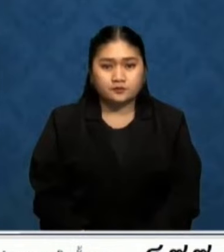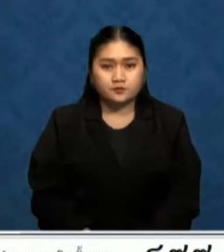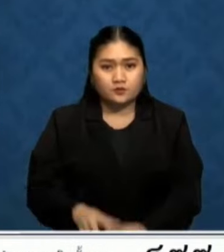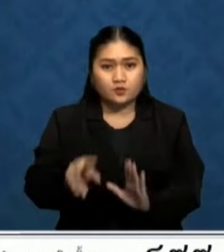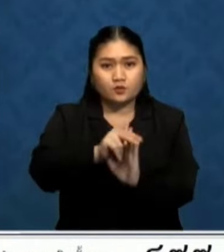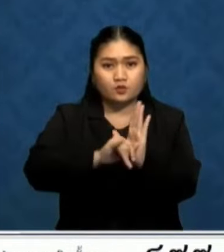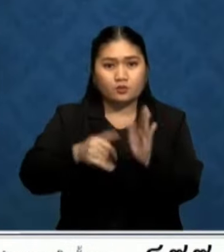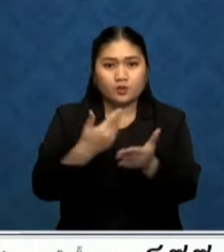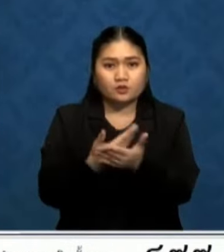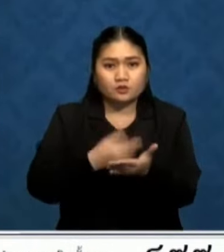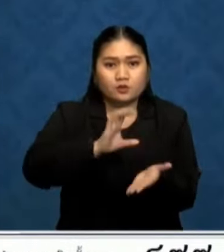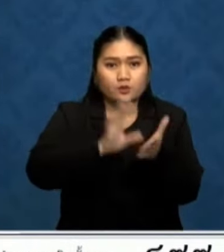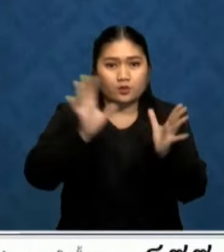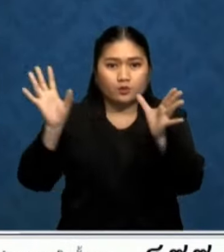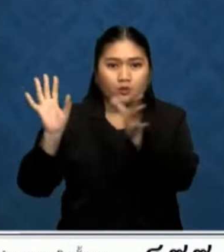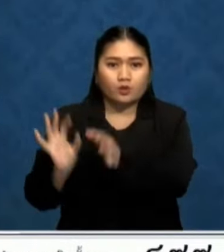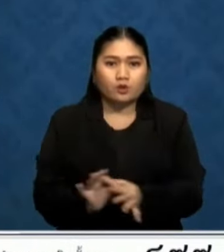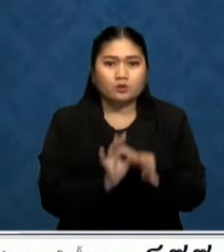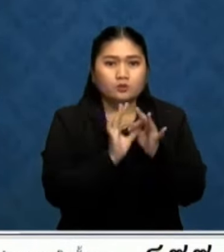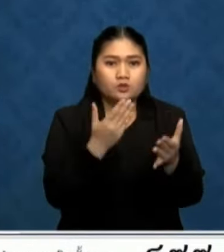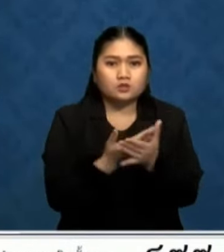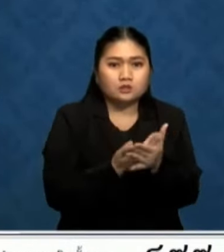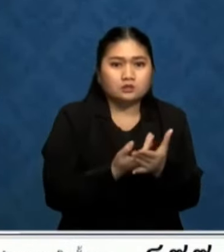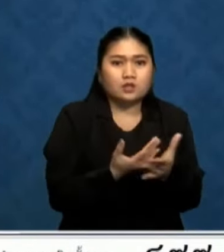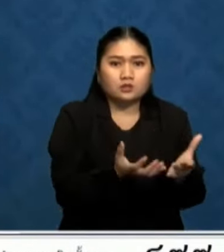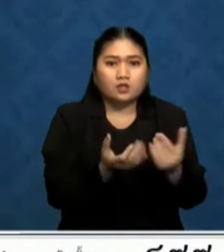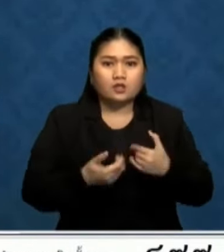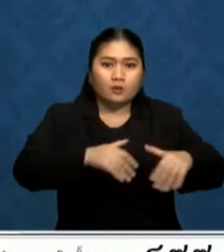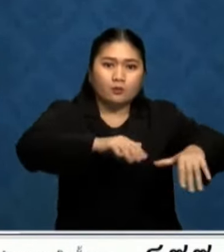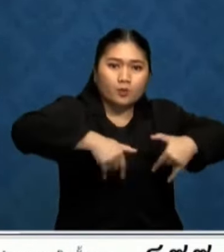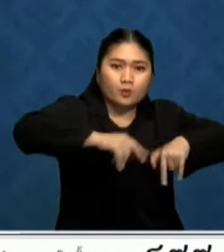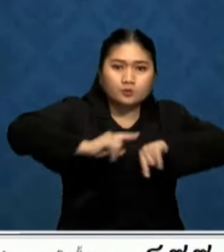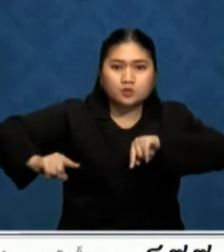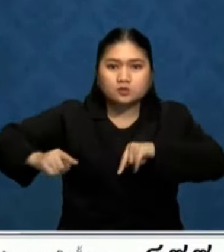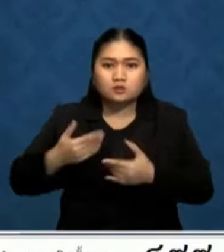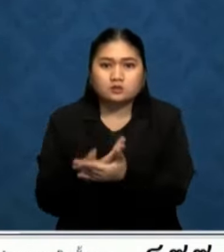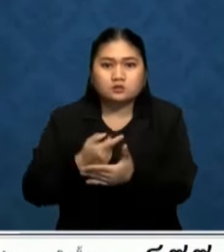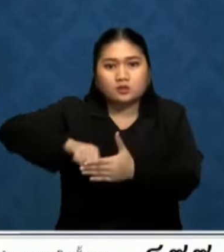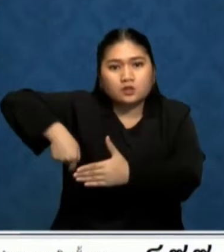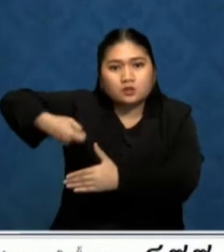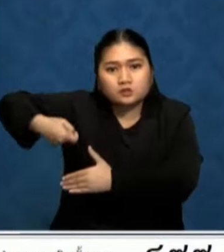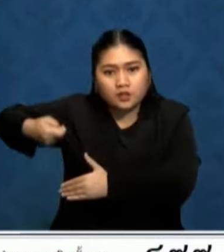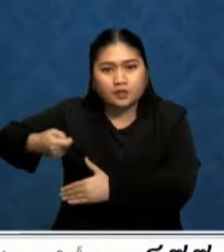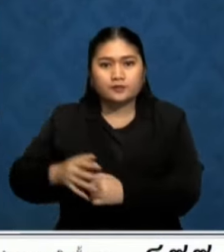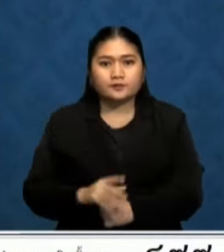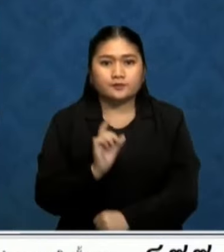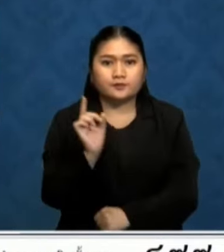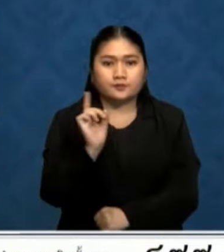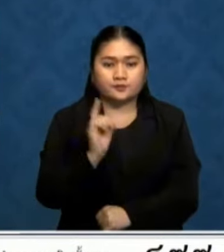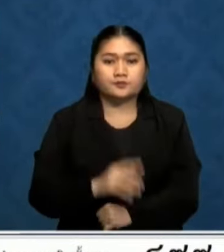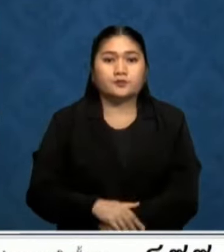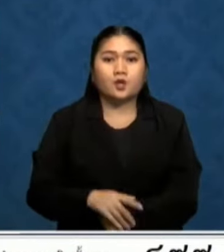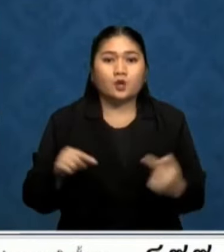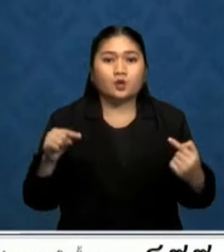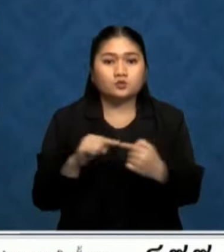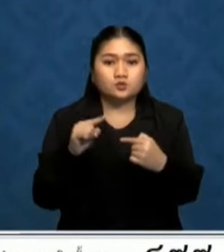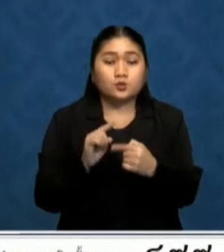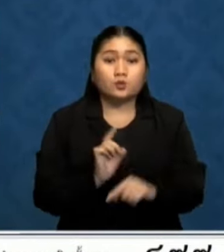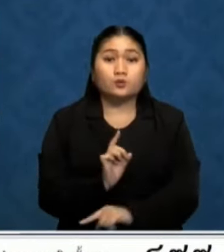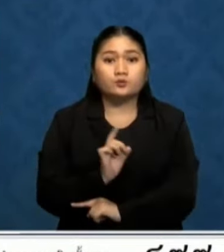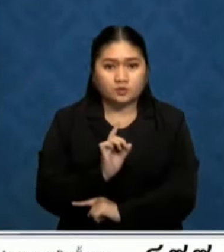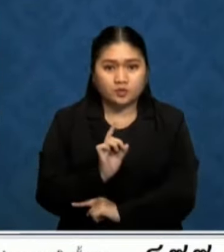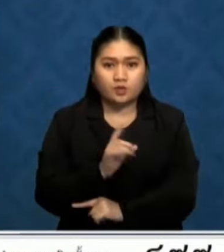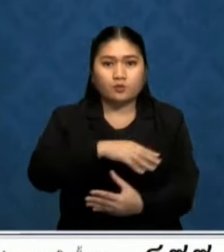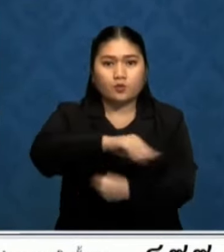นโยบายการคลางและคามสัมพันธ์ระหว่างรายรับและงบประมาณรายจ่ายที่ขอตั้งภายใ้สภาวการ